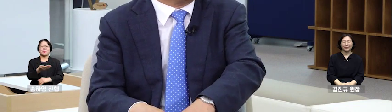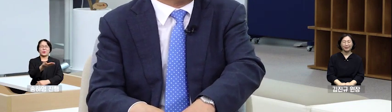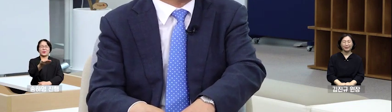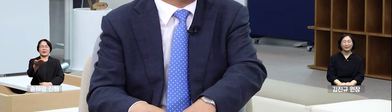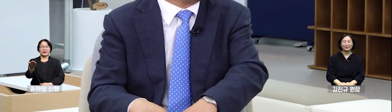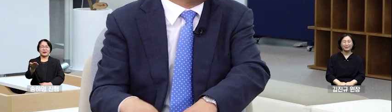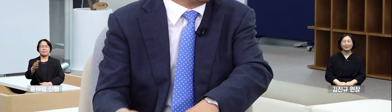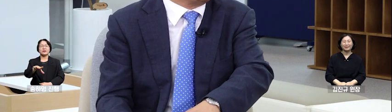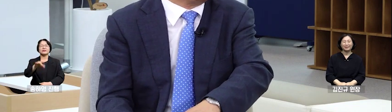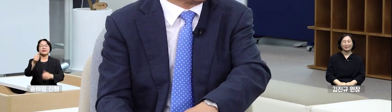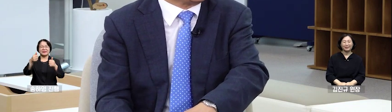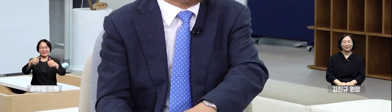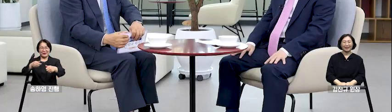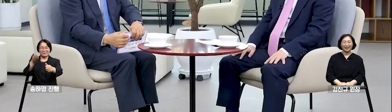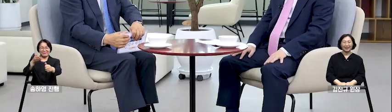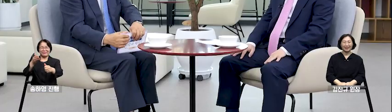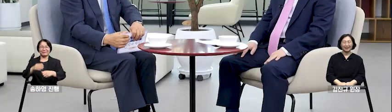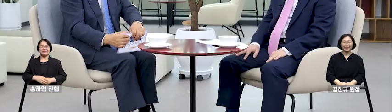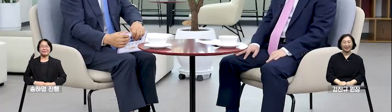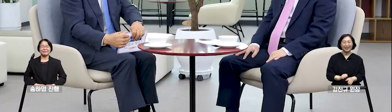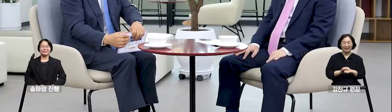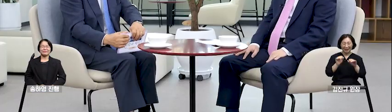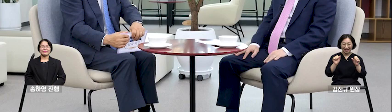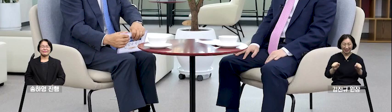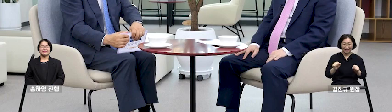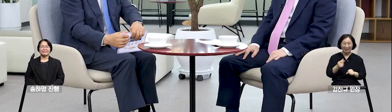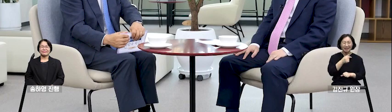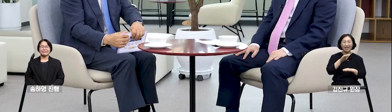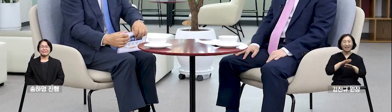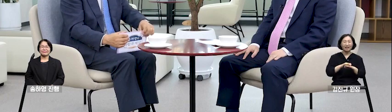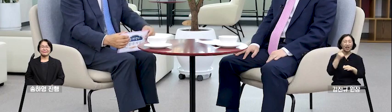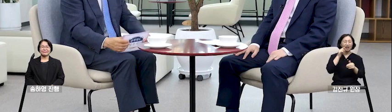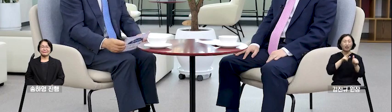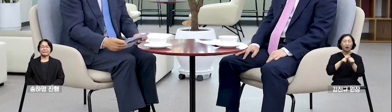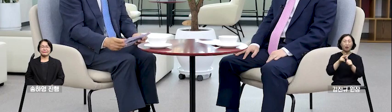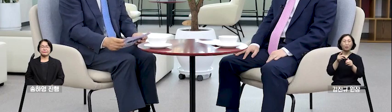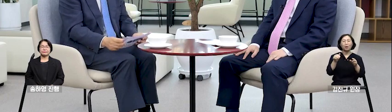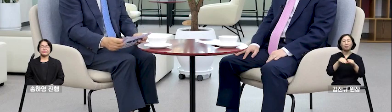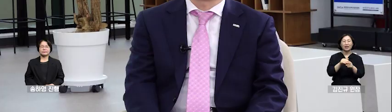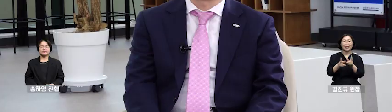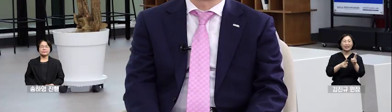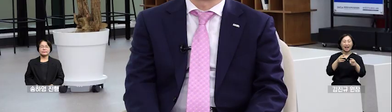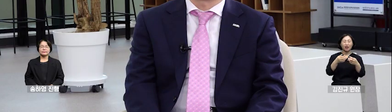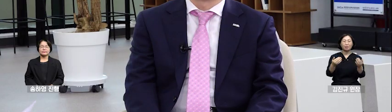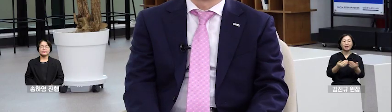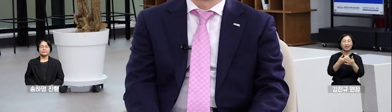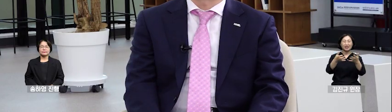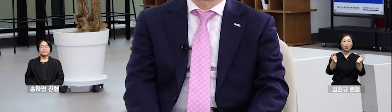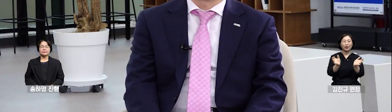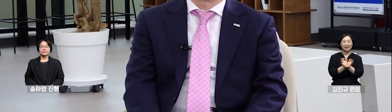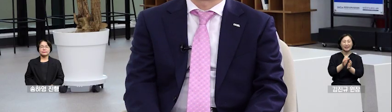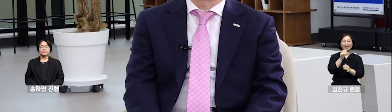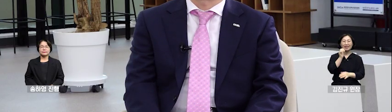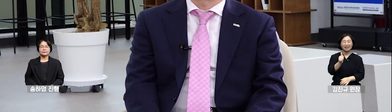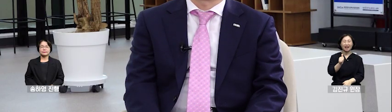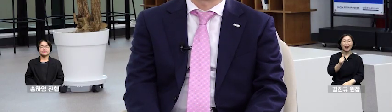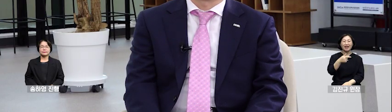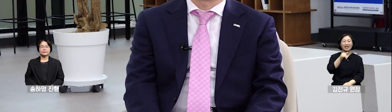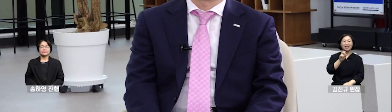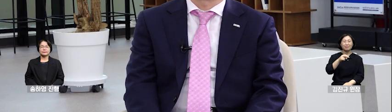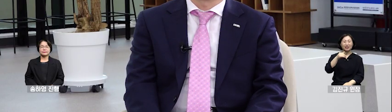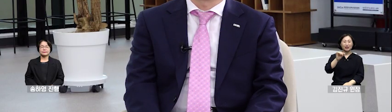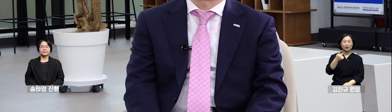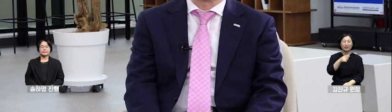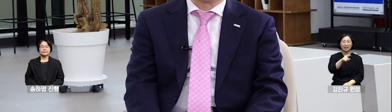본다 인사 말씀을 해주시면 좋겠습니다 안녕하세요 조 대전은 종보 문화상 업체는 원저 1 김진기 입니다 이렇게 만나뵙게 돼서